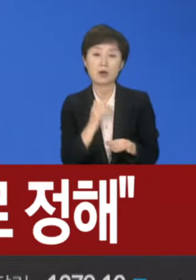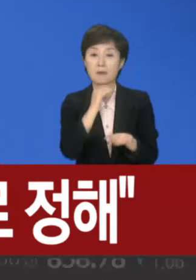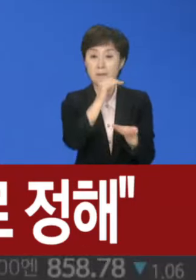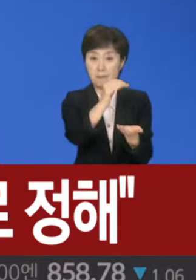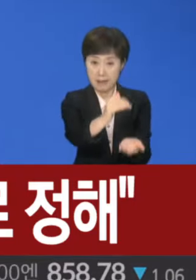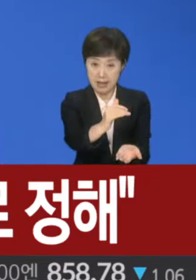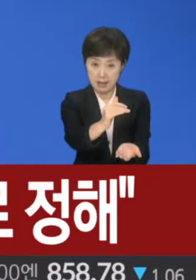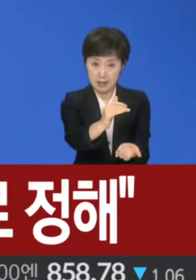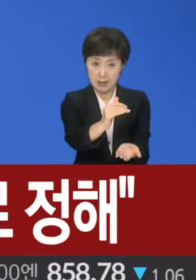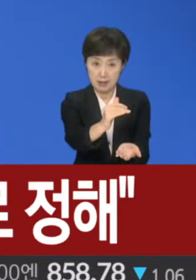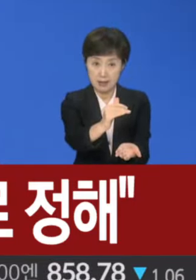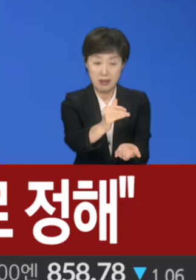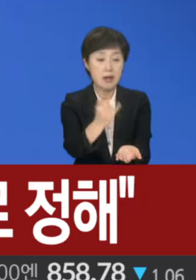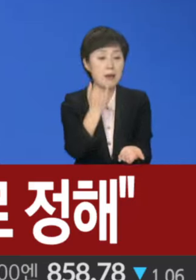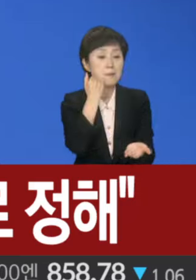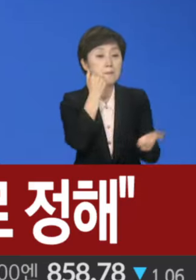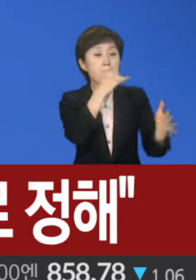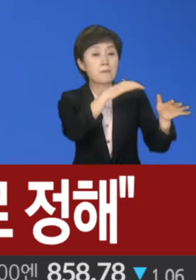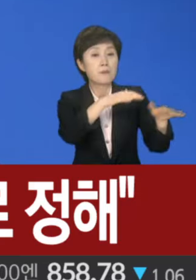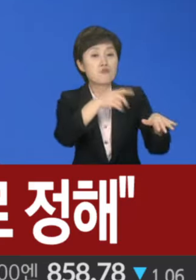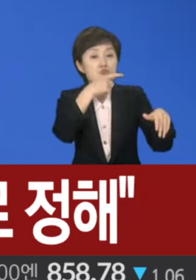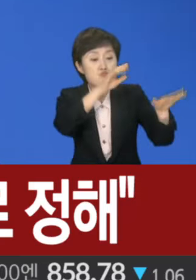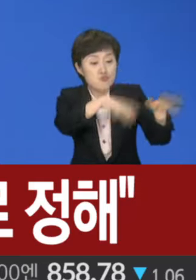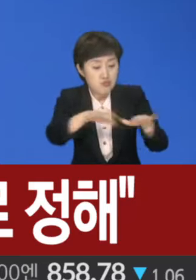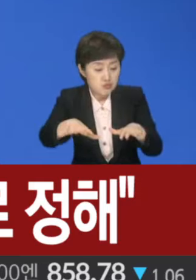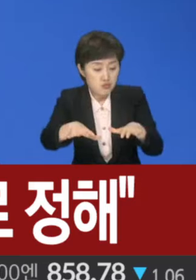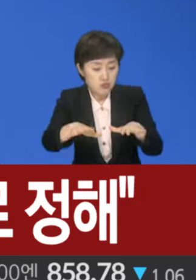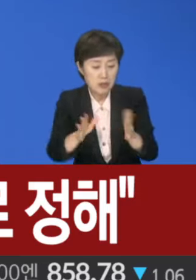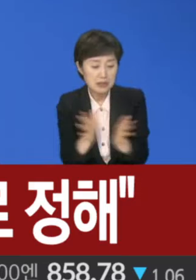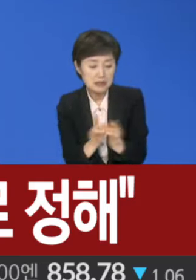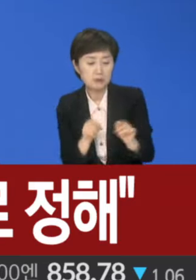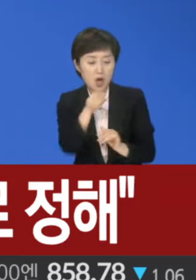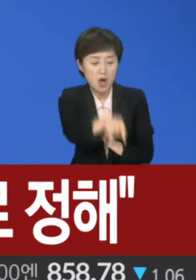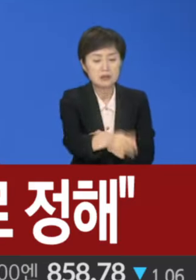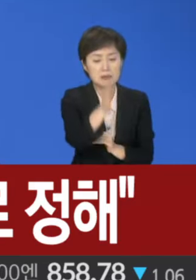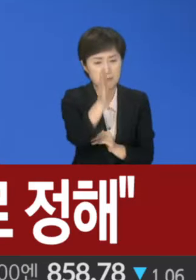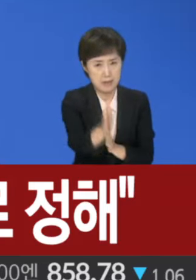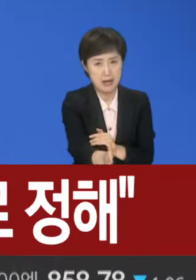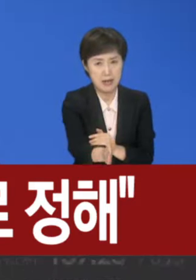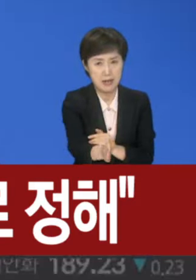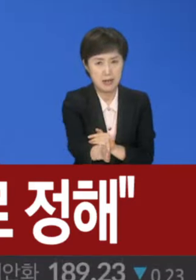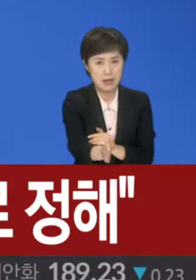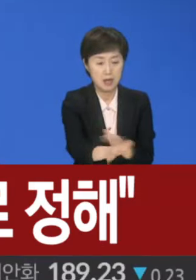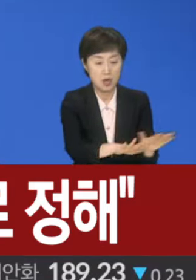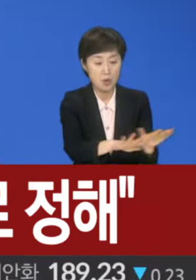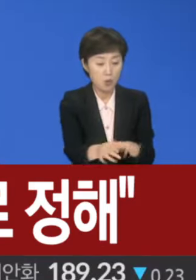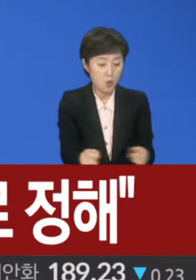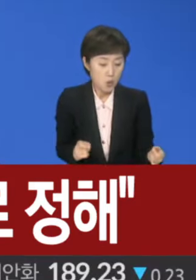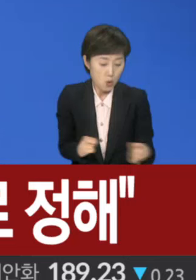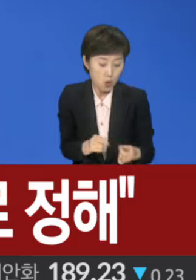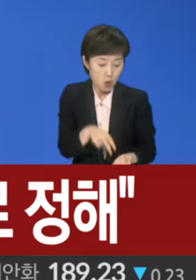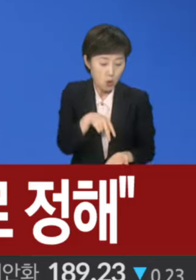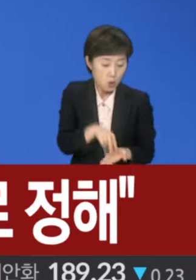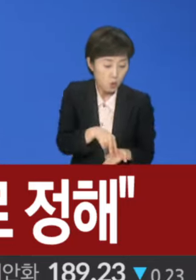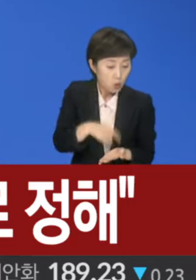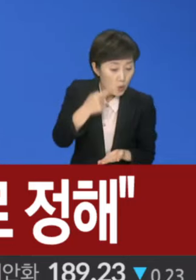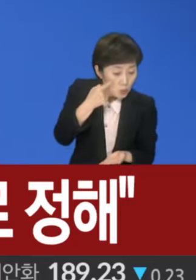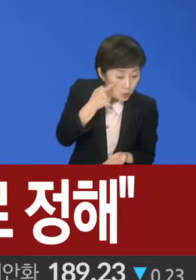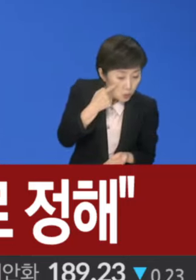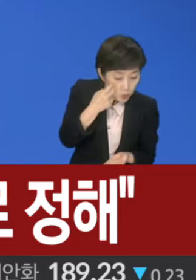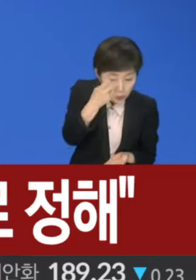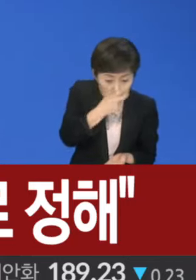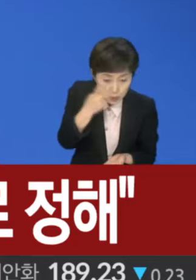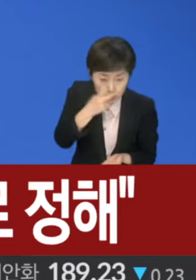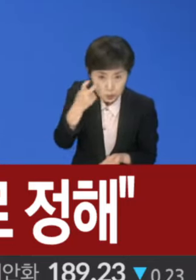수색, 수변 수색 작전은 물속에 들어가서 하는 게 아니라 물가에서 육안으로 수색하는 것이라는